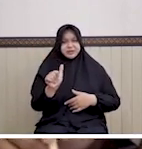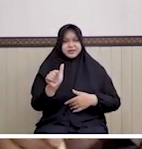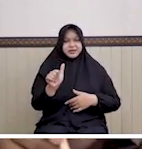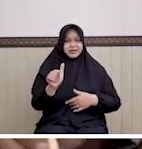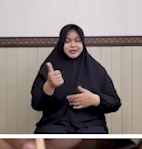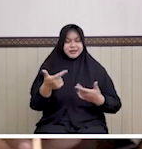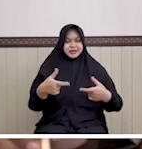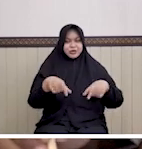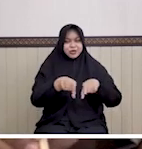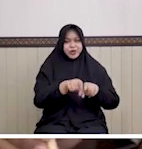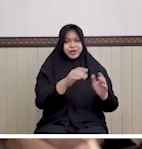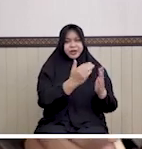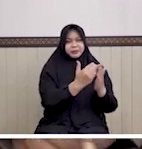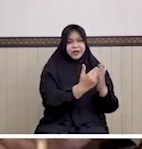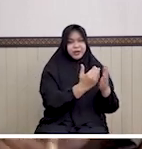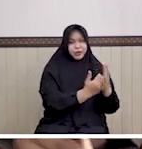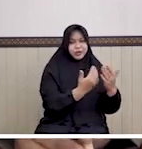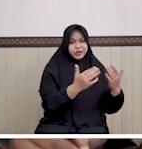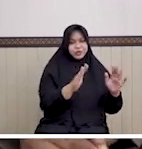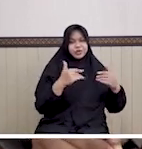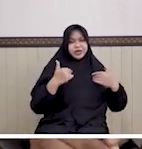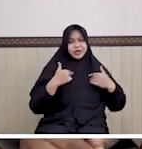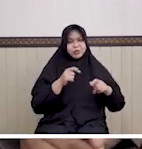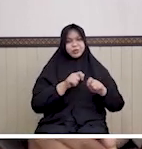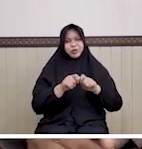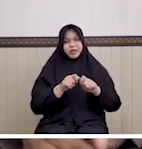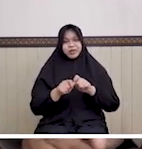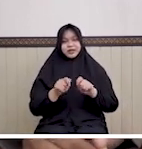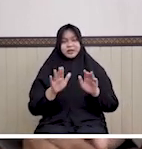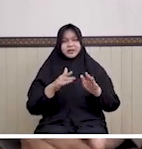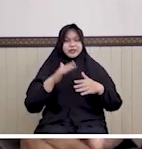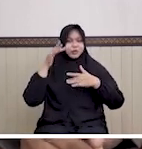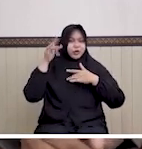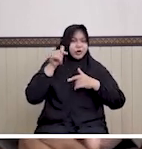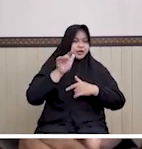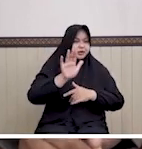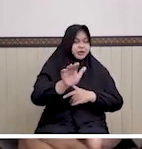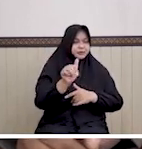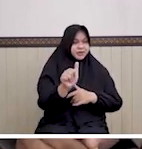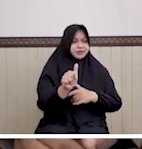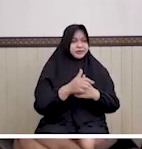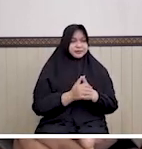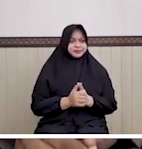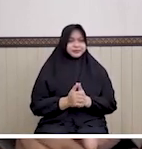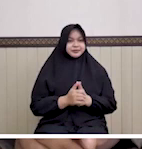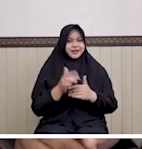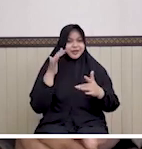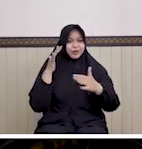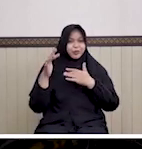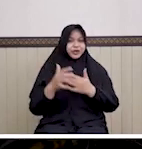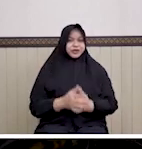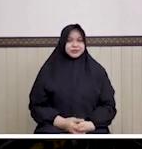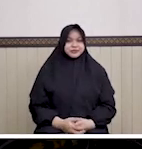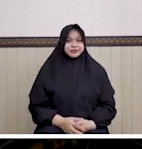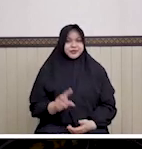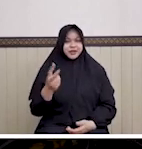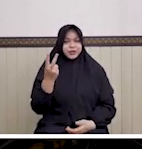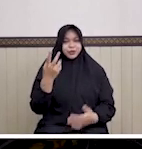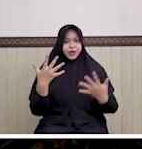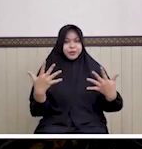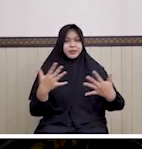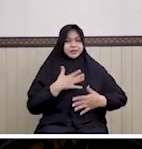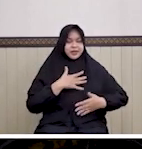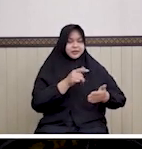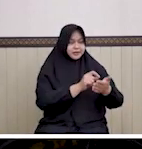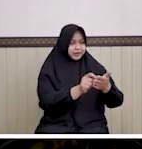beriringan dengan regulasi yang sudah dibuat Semoga ke depan ini bisa diakomodir yang kedua